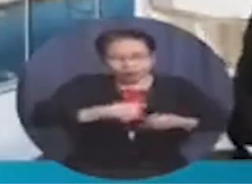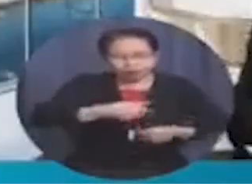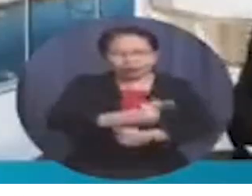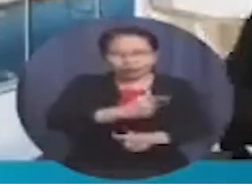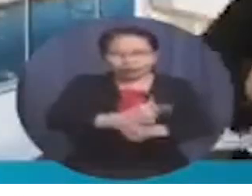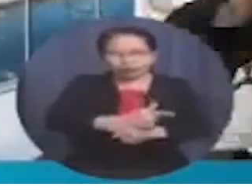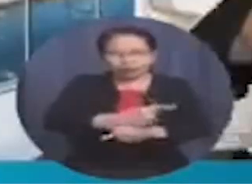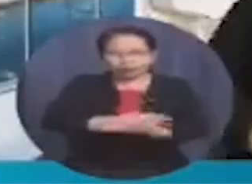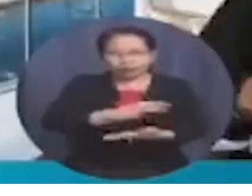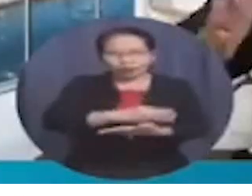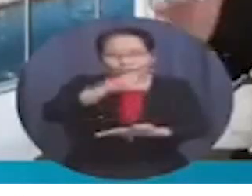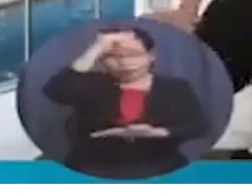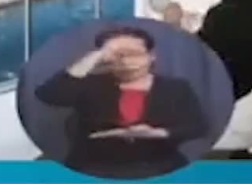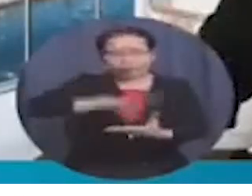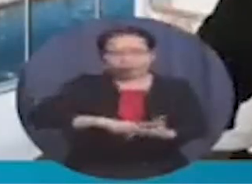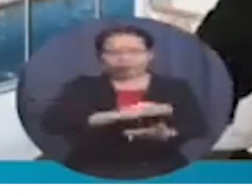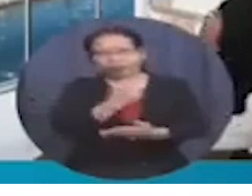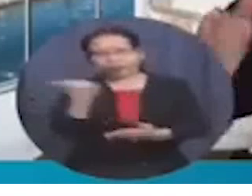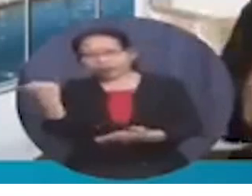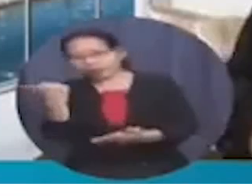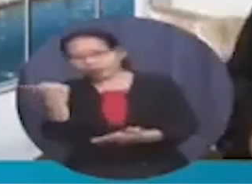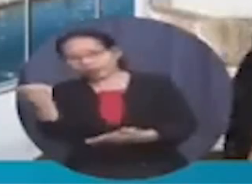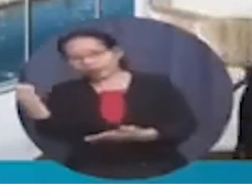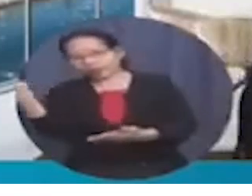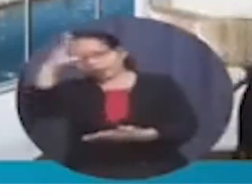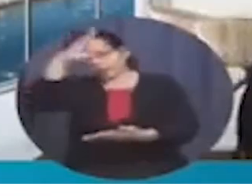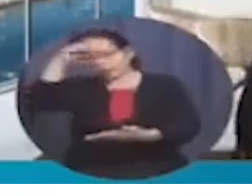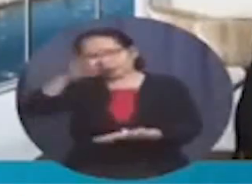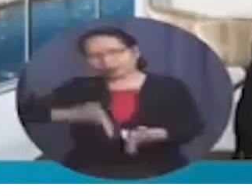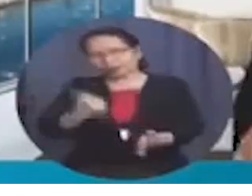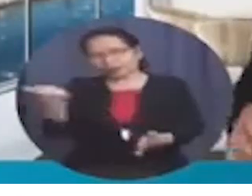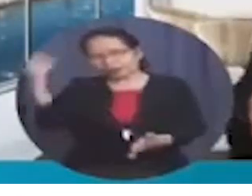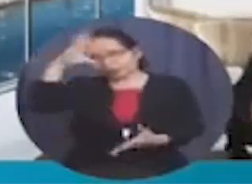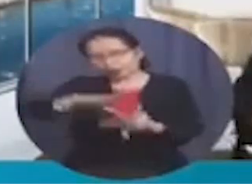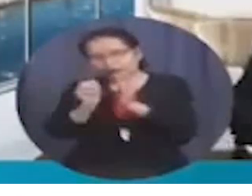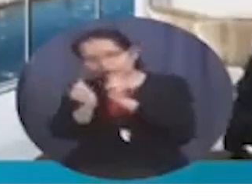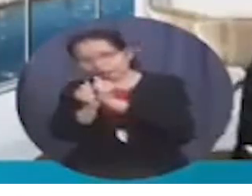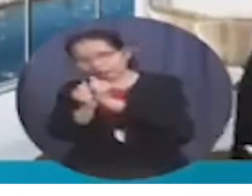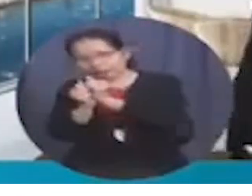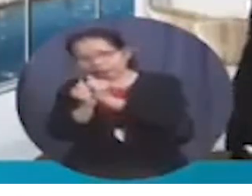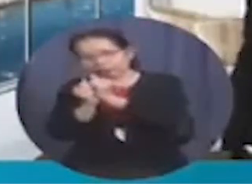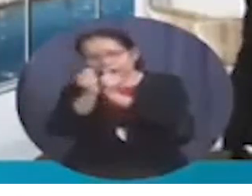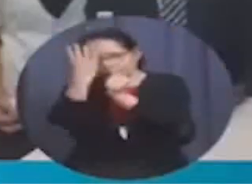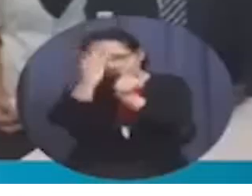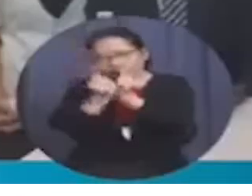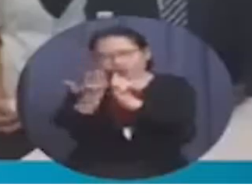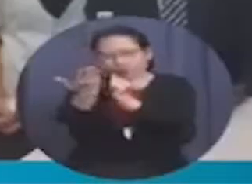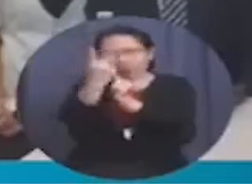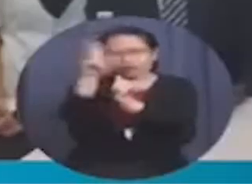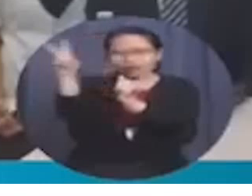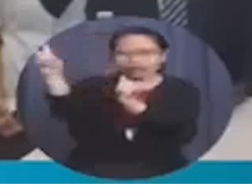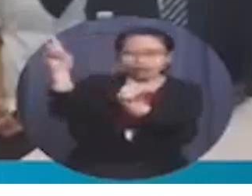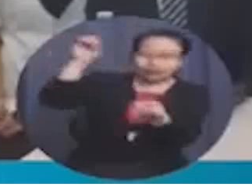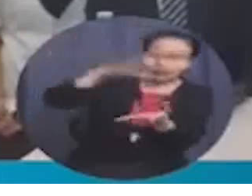asawa mo sa abroad, ibang lalaki siniping mo sa'yo. Ako man, baka pag nakita ko kayo, bombayin ko kayo